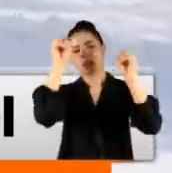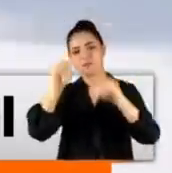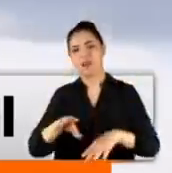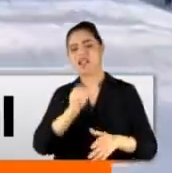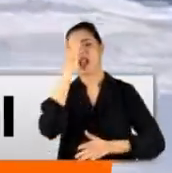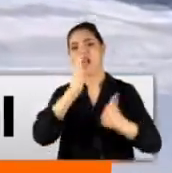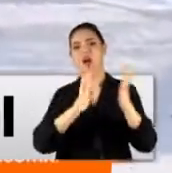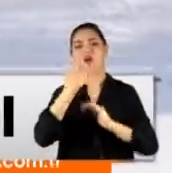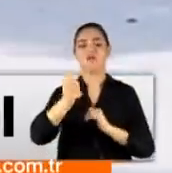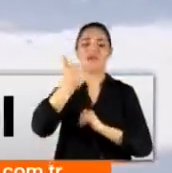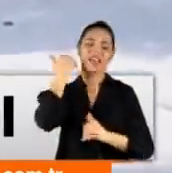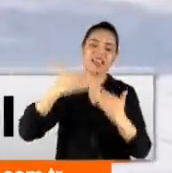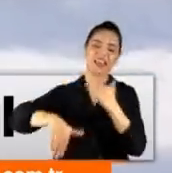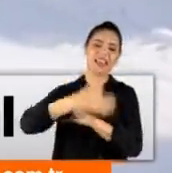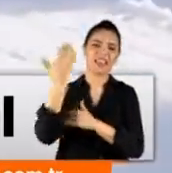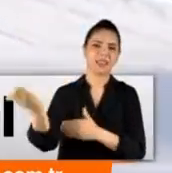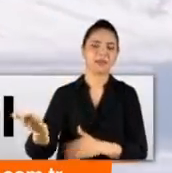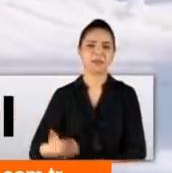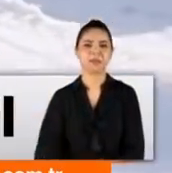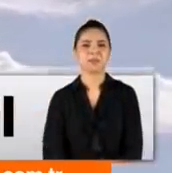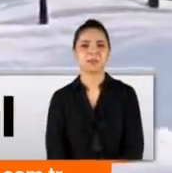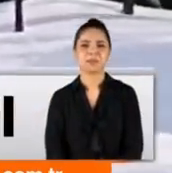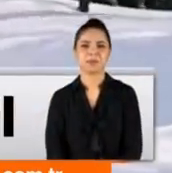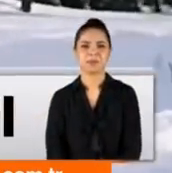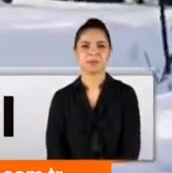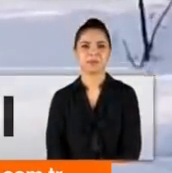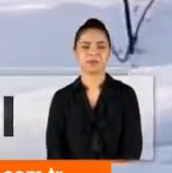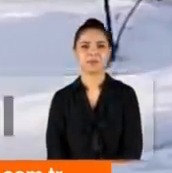ormanın derinliklerinde gözden kayboldu.